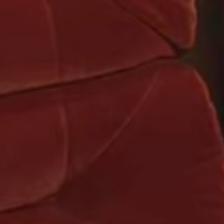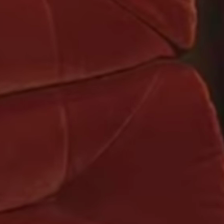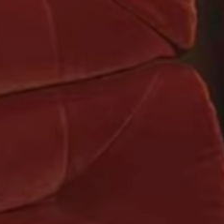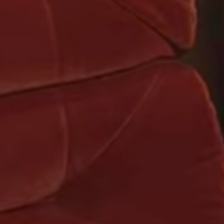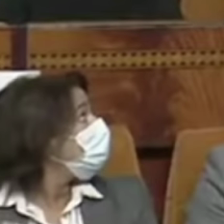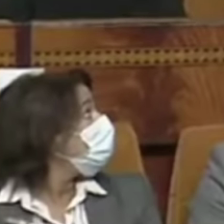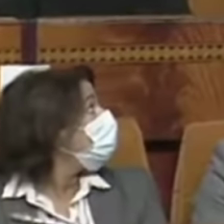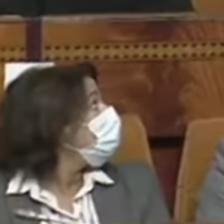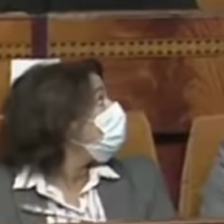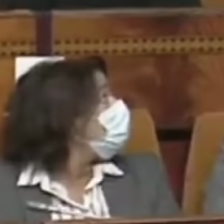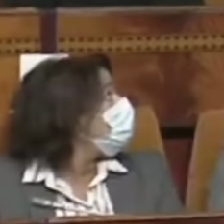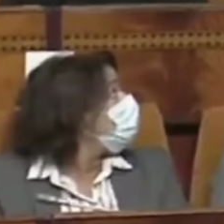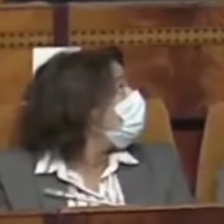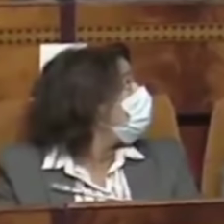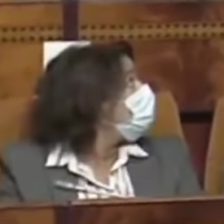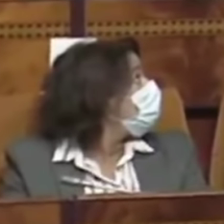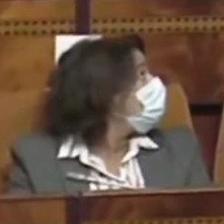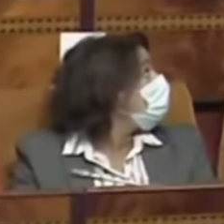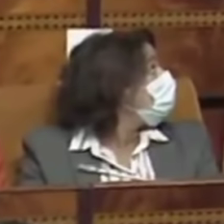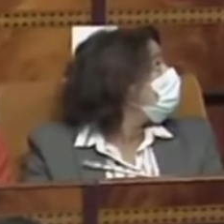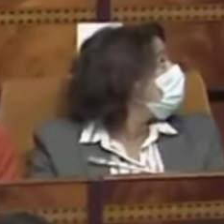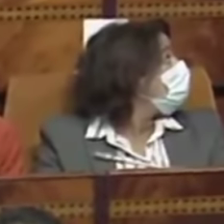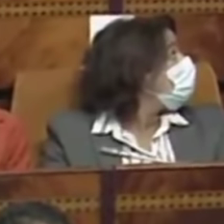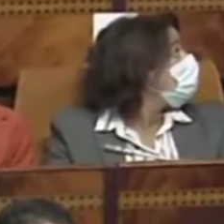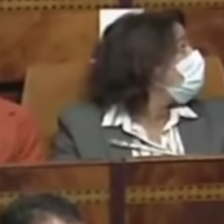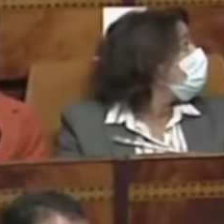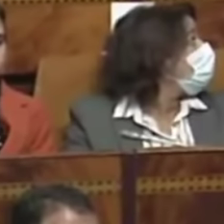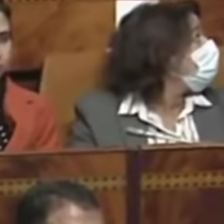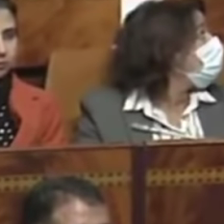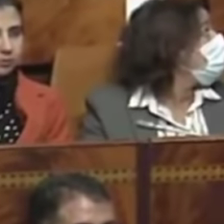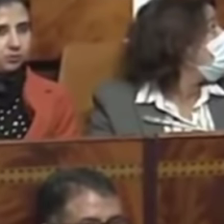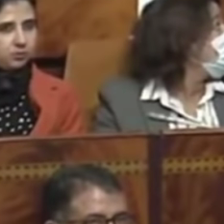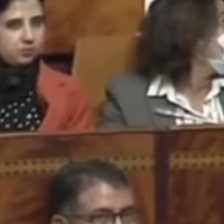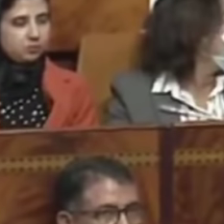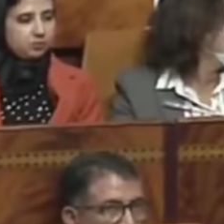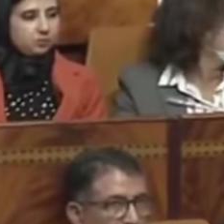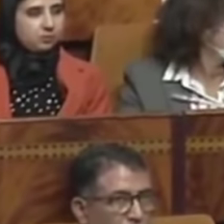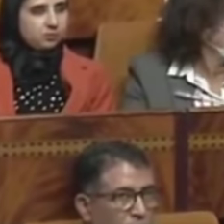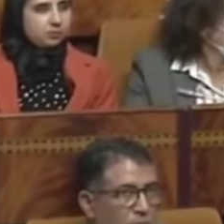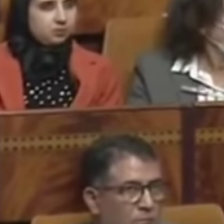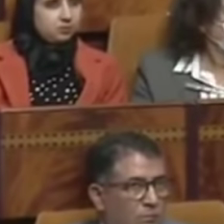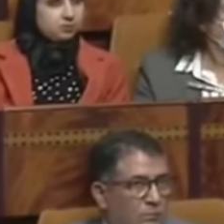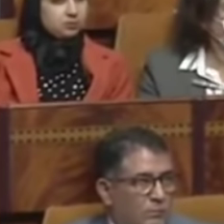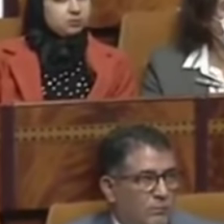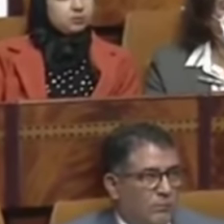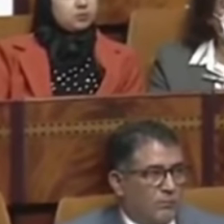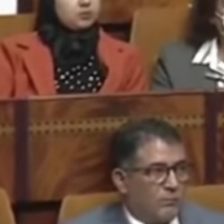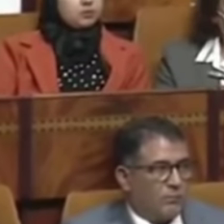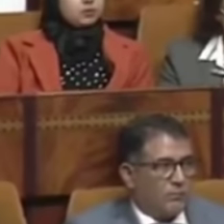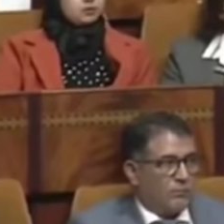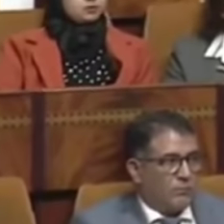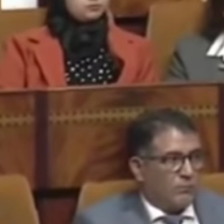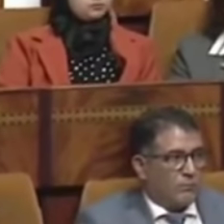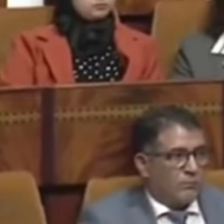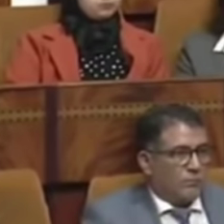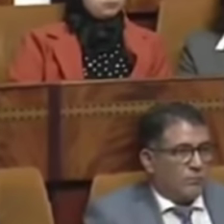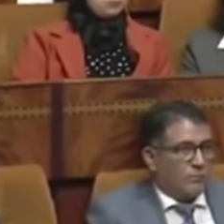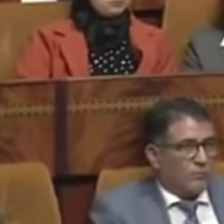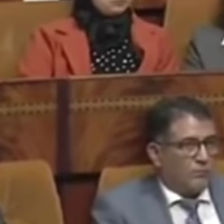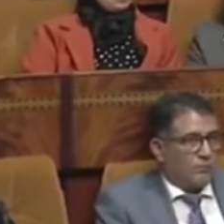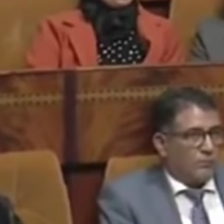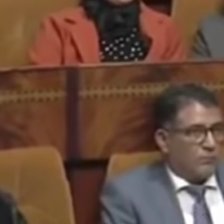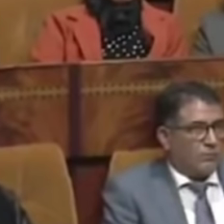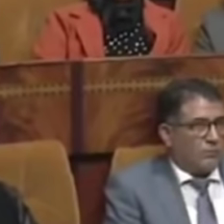سوار غاست مازيغ السيد الوزير ورغات تفان شايج غاست نتفهمن. ما كغينا السيد الوزير، ما كغين الصيود راني